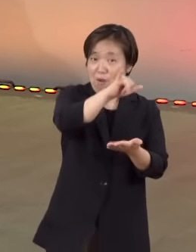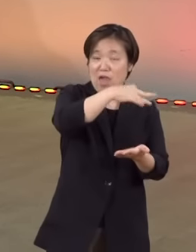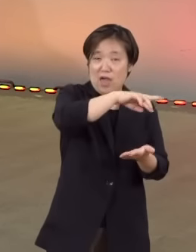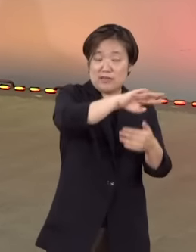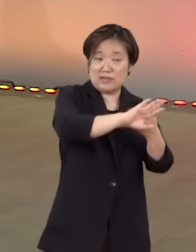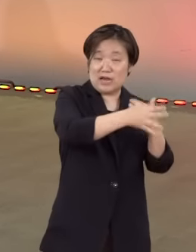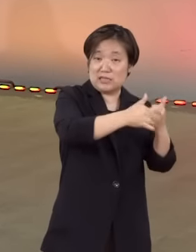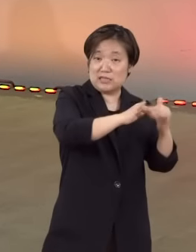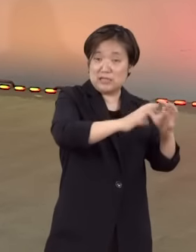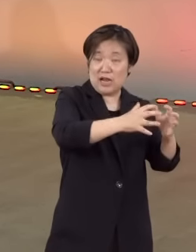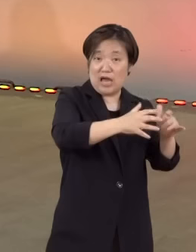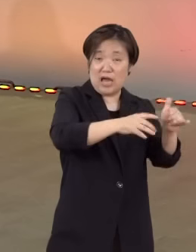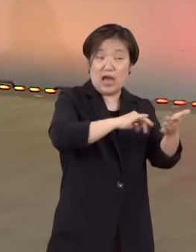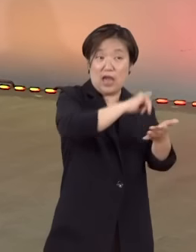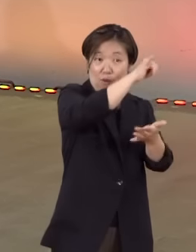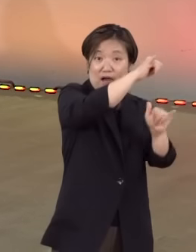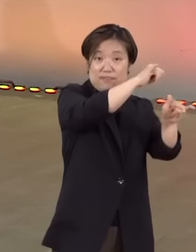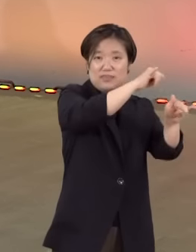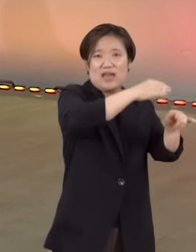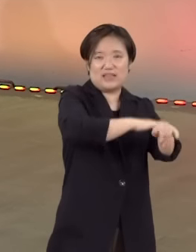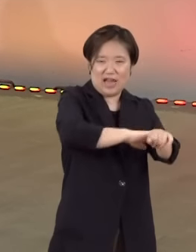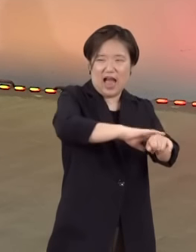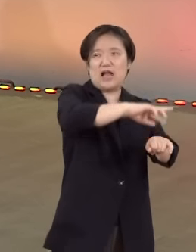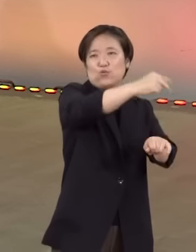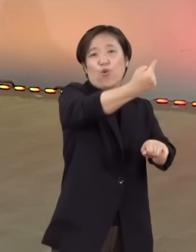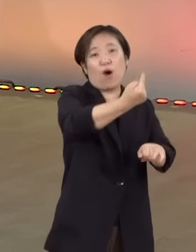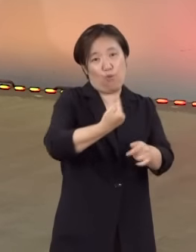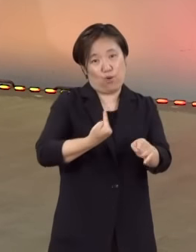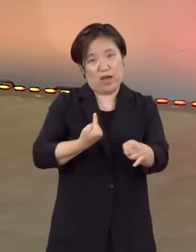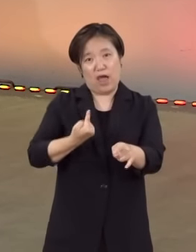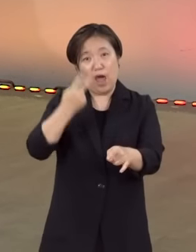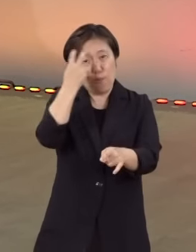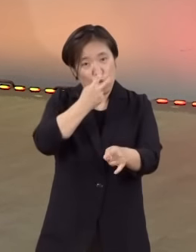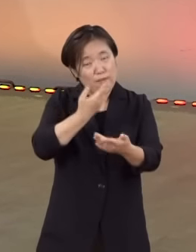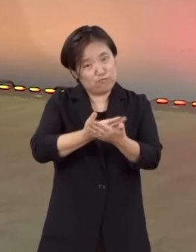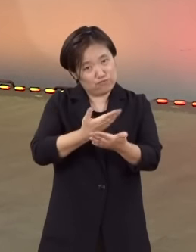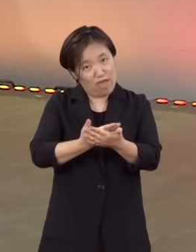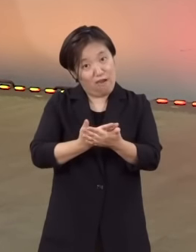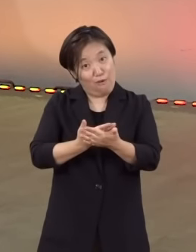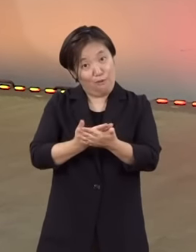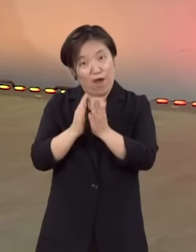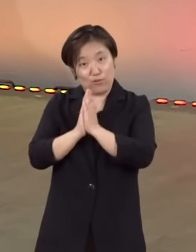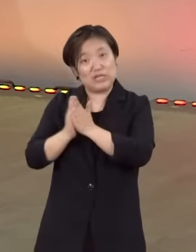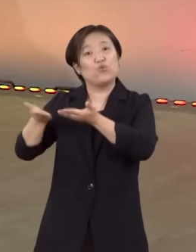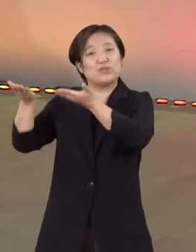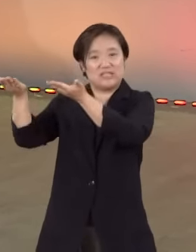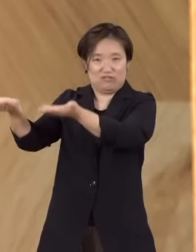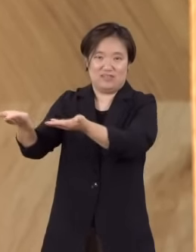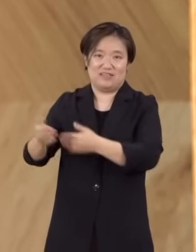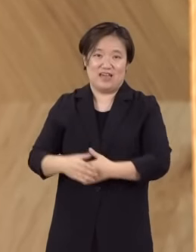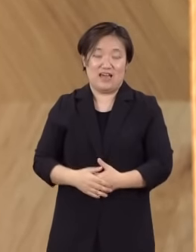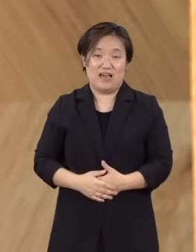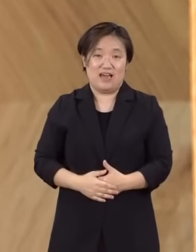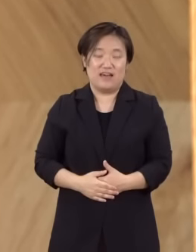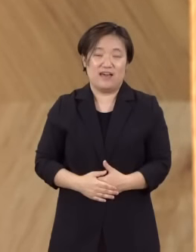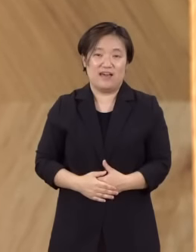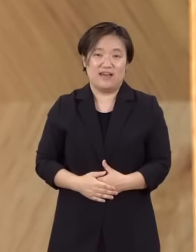있게 보살펴 달라고 기도를 올리셨다고 하셨습니다